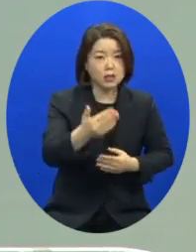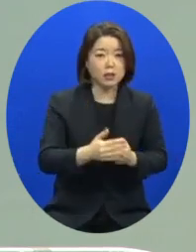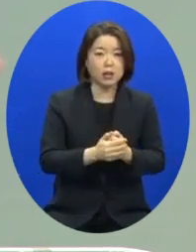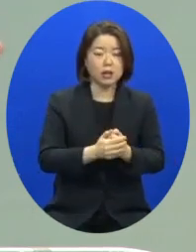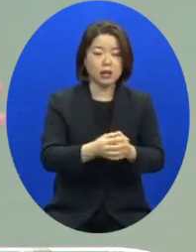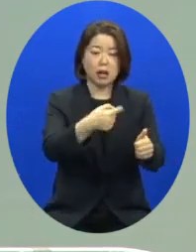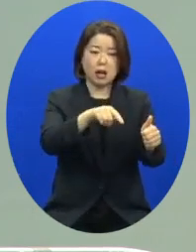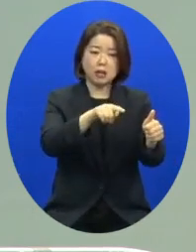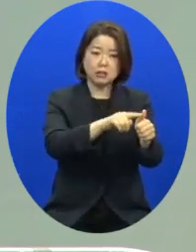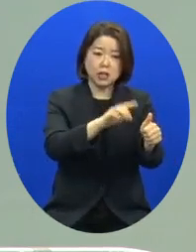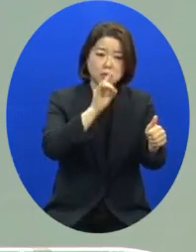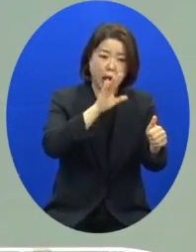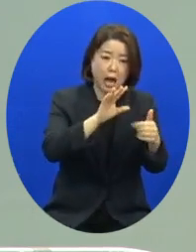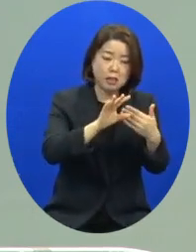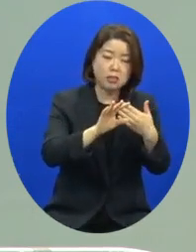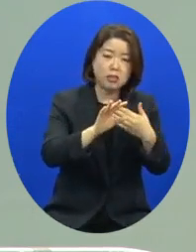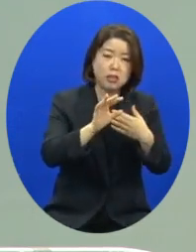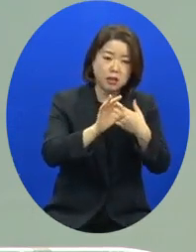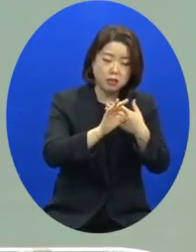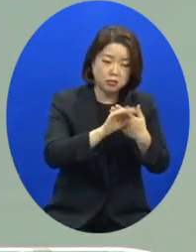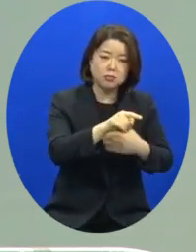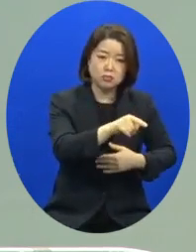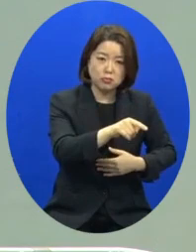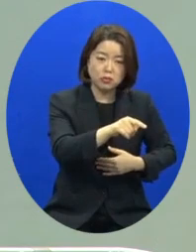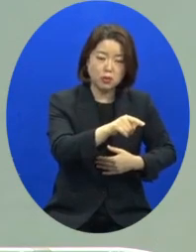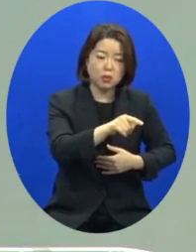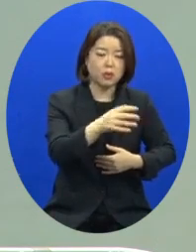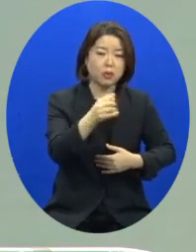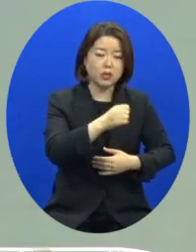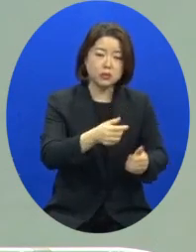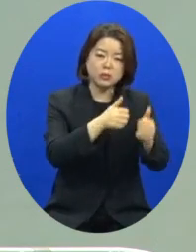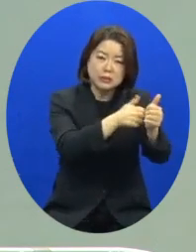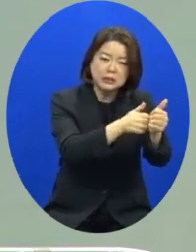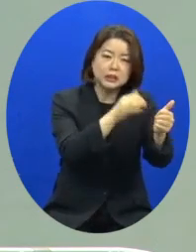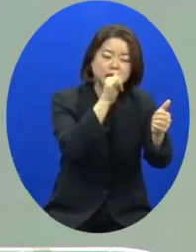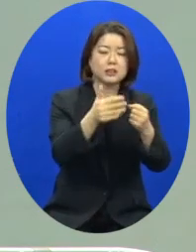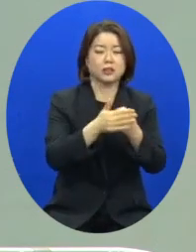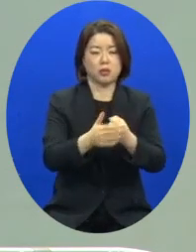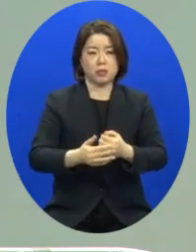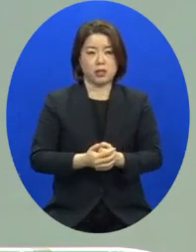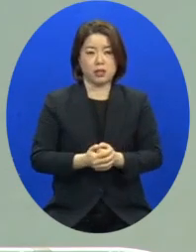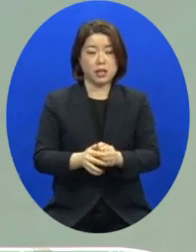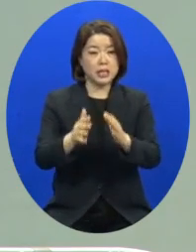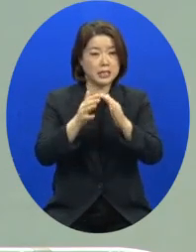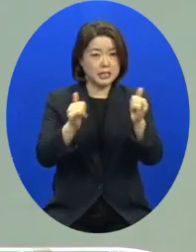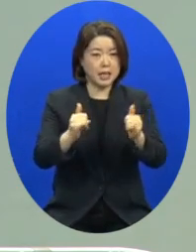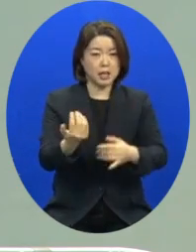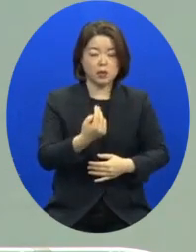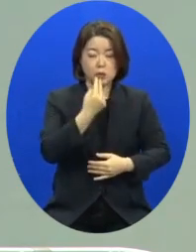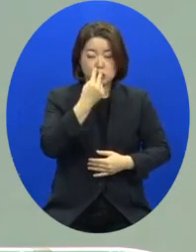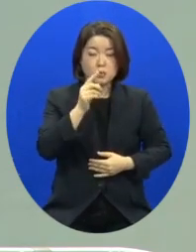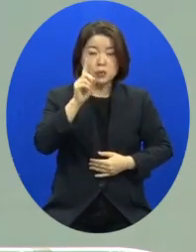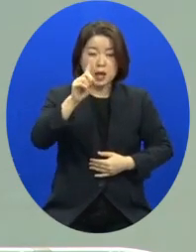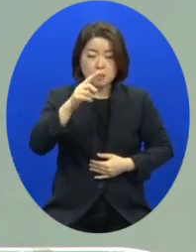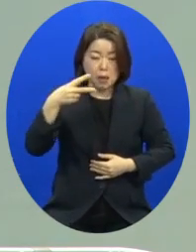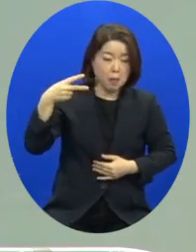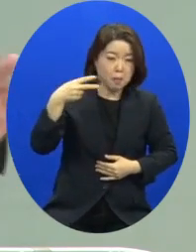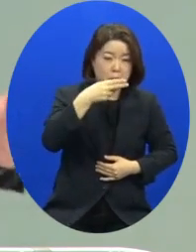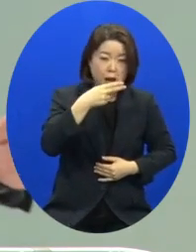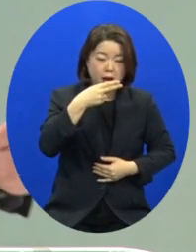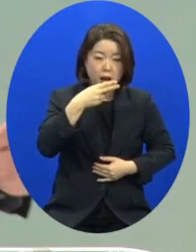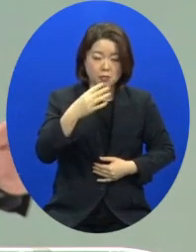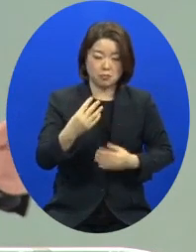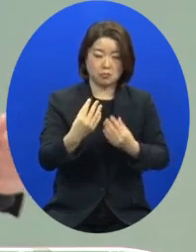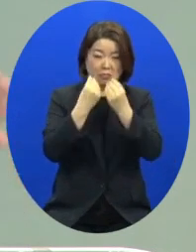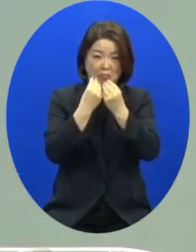의지할 수 없는 것을 의지하고 살았기 때문입니다. 4절에 이렇게 말합니다. 사람은 숨 한 번 끊어지면